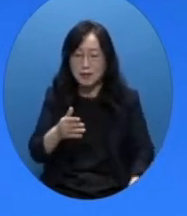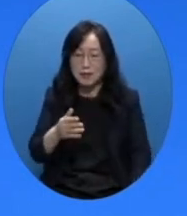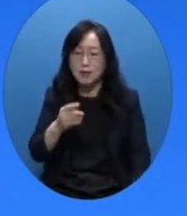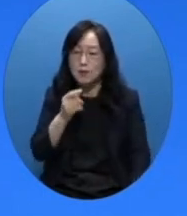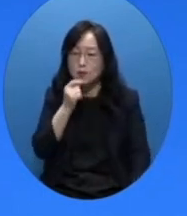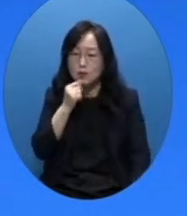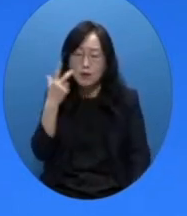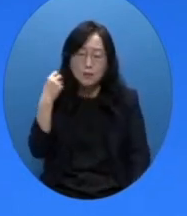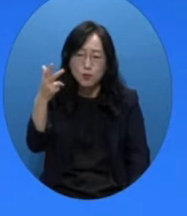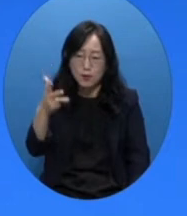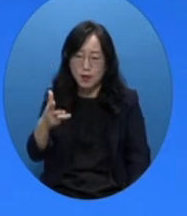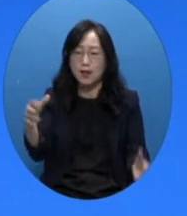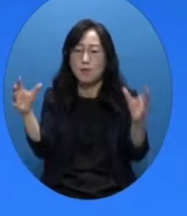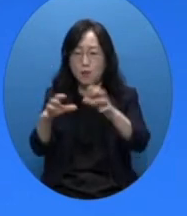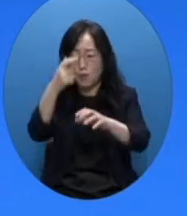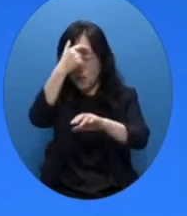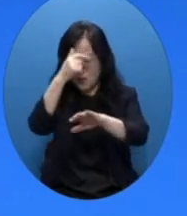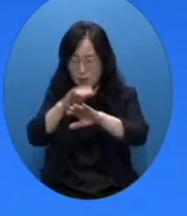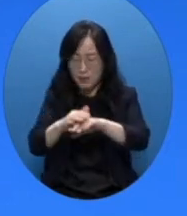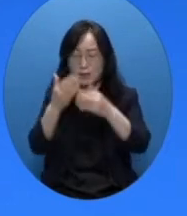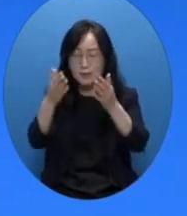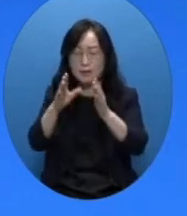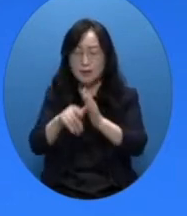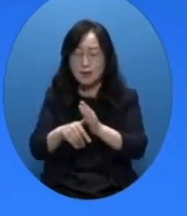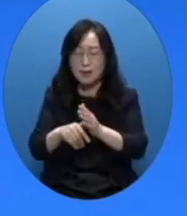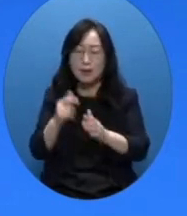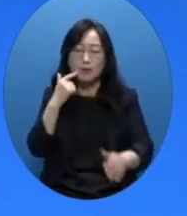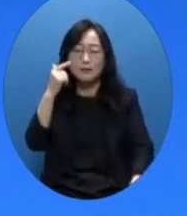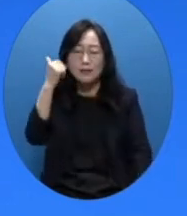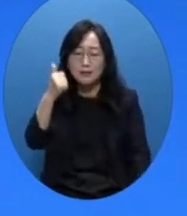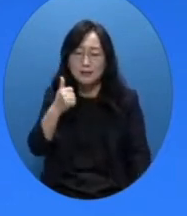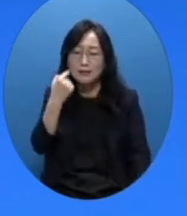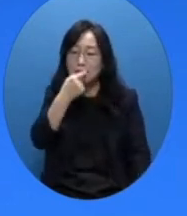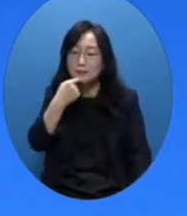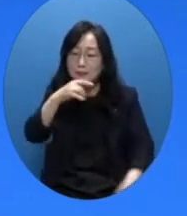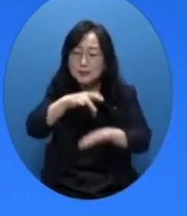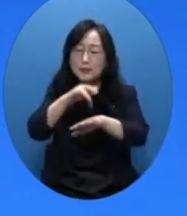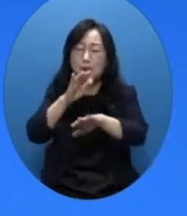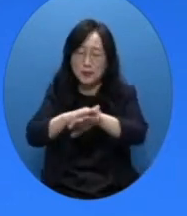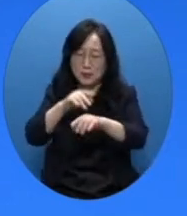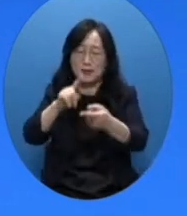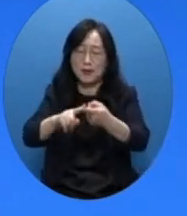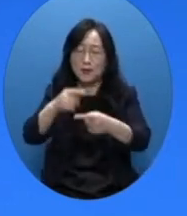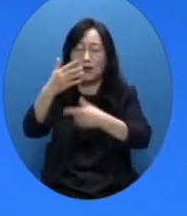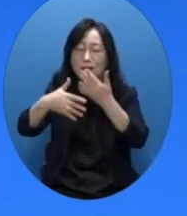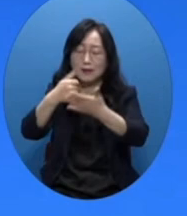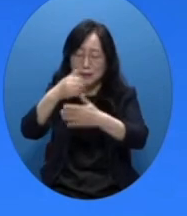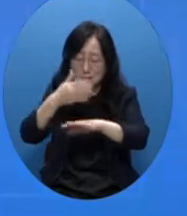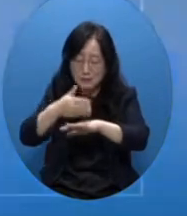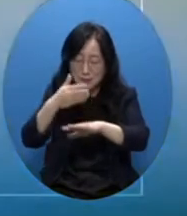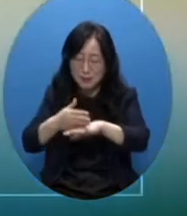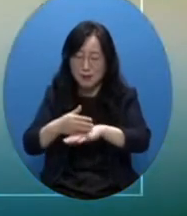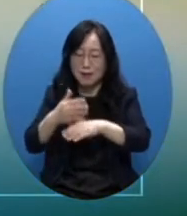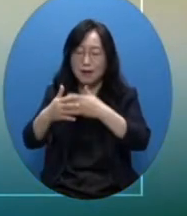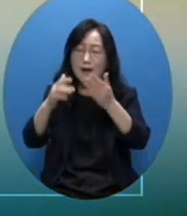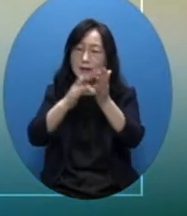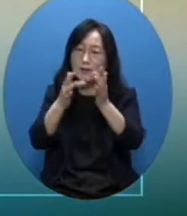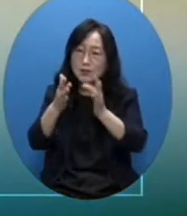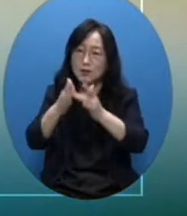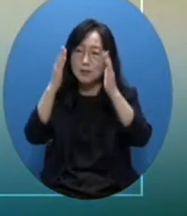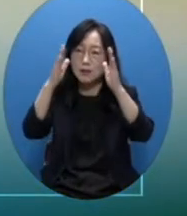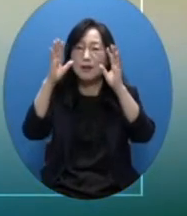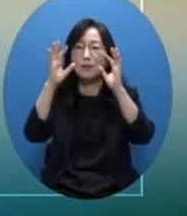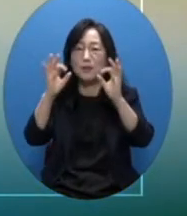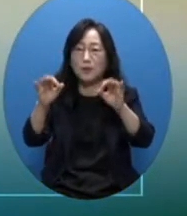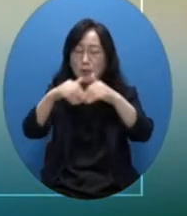온 가족이 모여 예배를 드리는데 목사님이 늘 하시던 대로 감사기도를 드립니다. 항상 예수님을